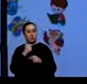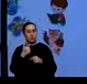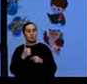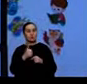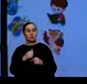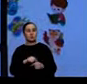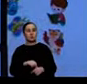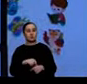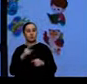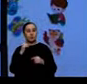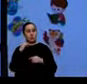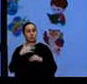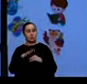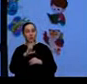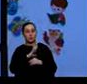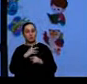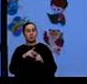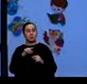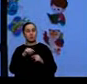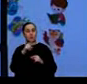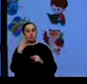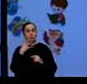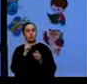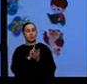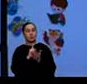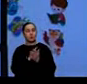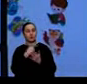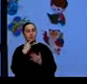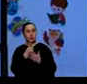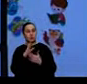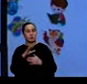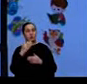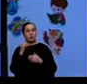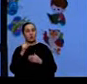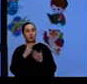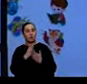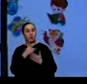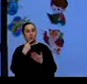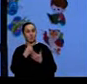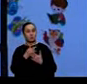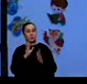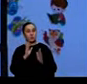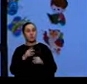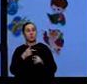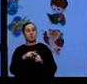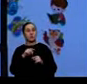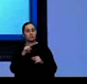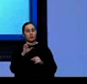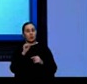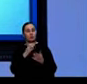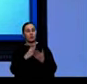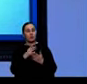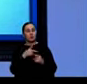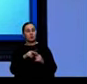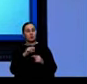яқшы. Түшінген болсаңыз, ана енді 4-ші масалыға қараймыз. А вариантыны көріп шығамыз. Демәк,